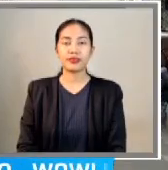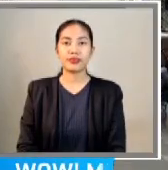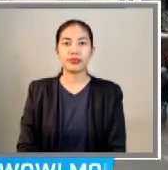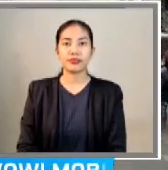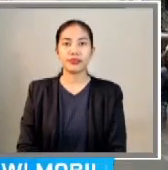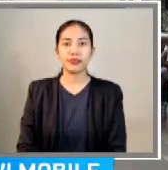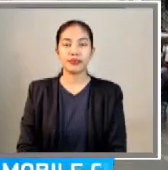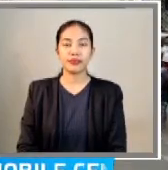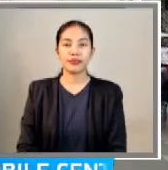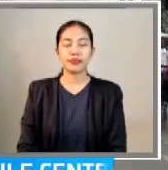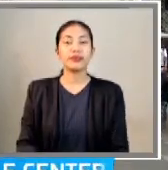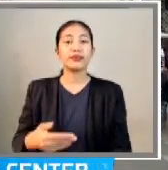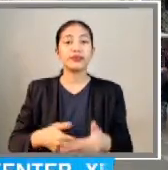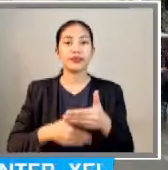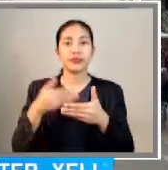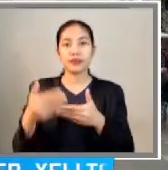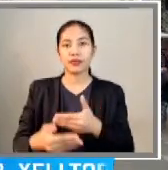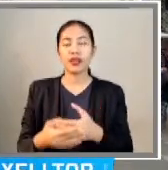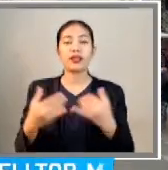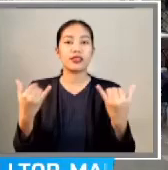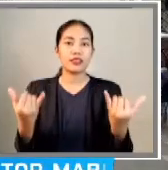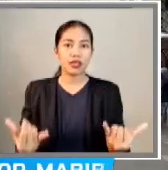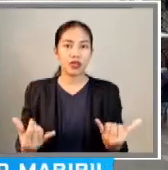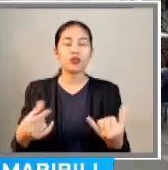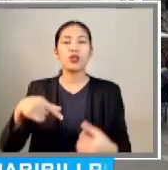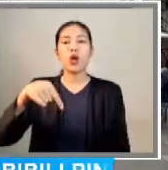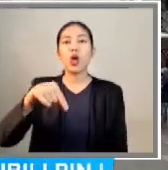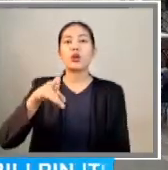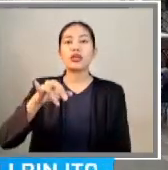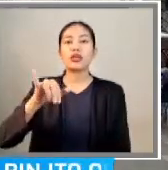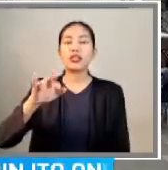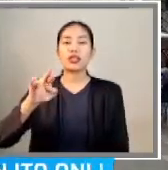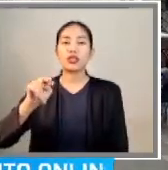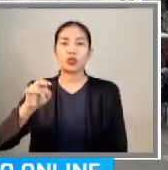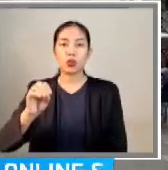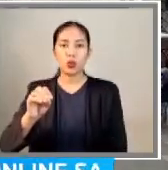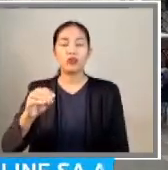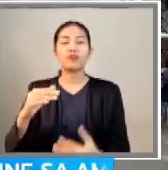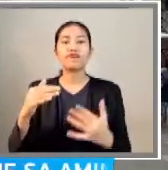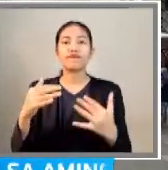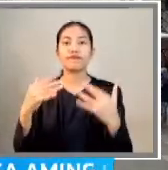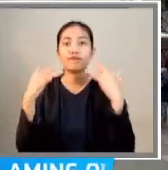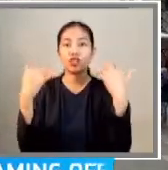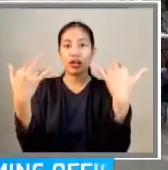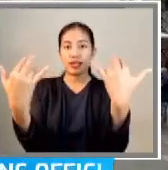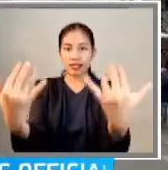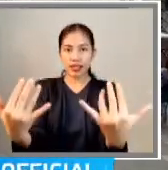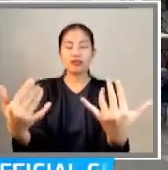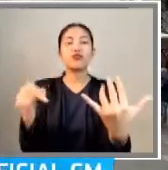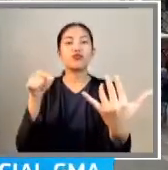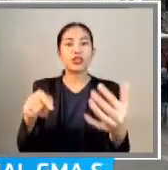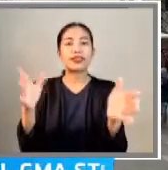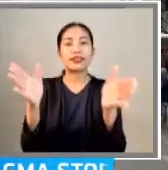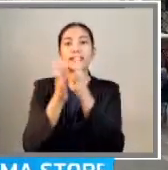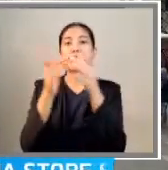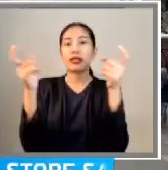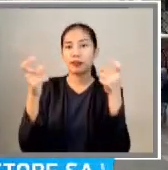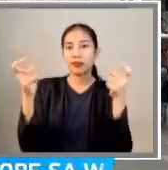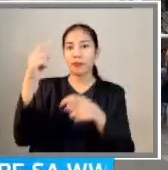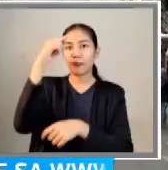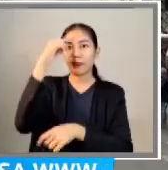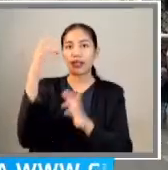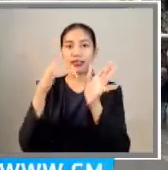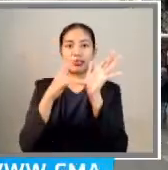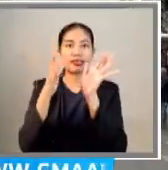Dumako naman tayo ngayon sa Quirino Grandstand kung saan gagawin ang pagpupugay sa itim na Nazareno simula bukas, Sabado. At naiulat